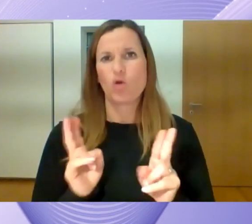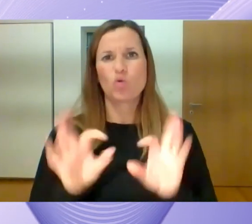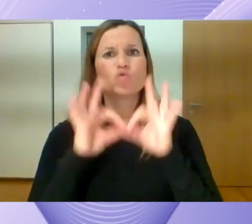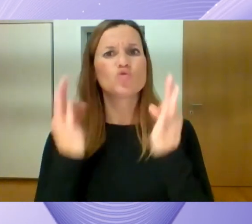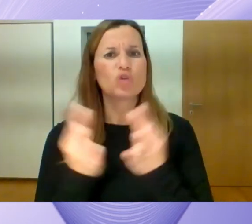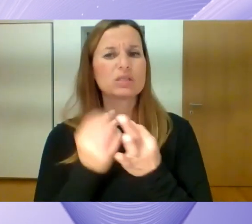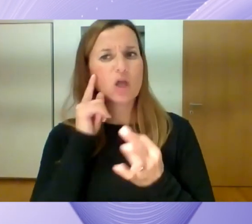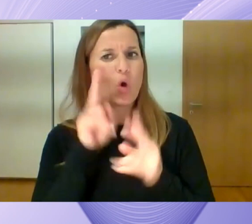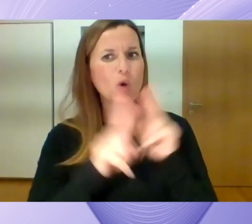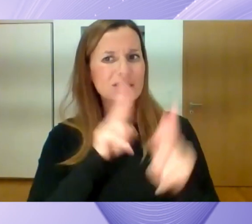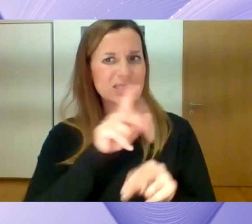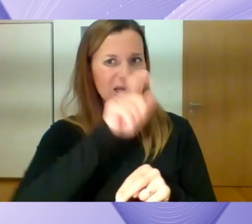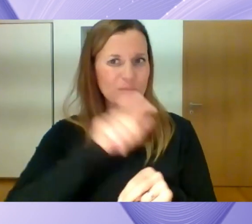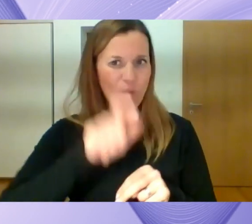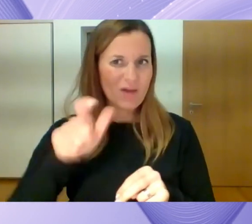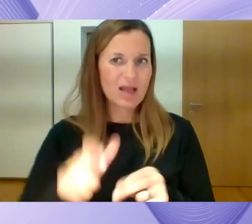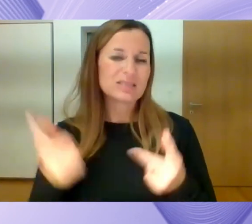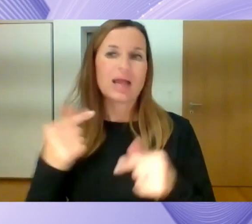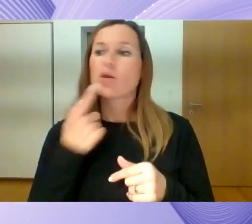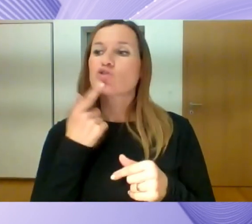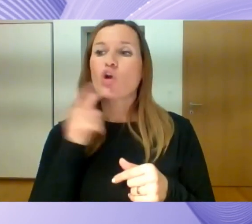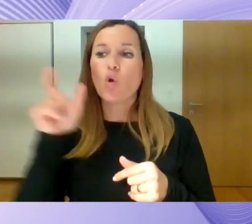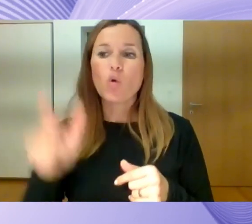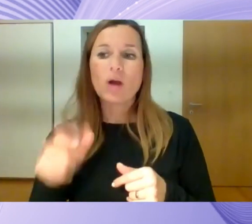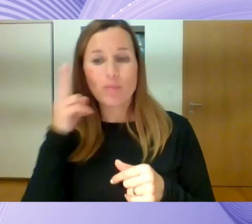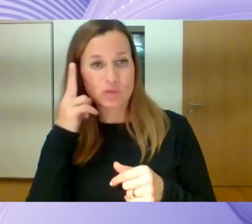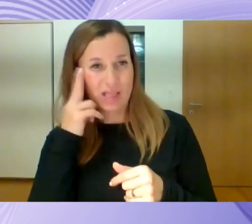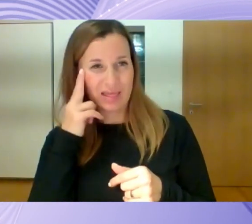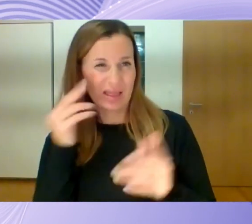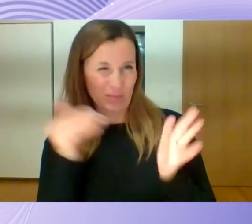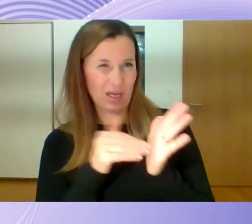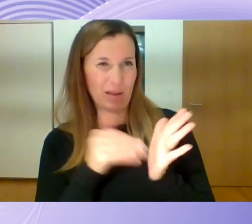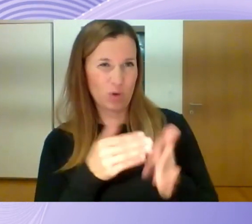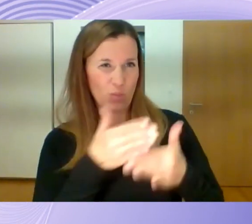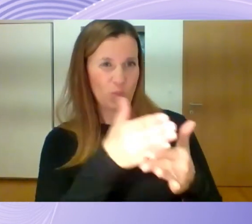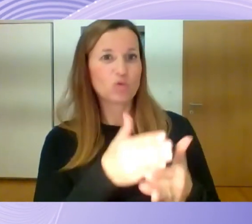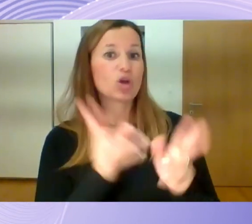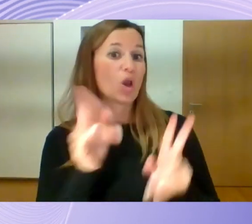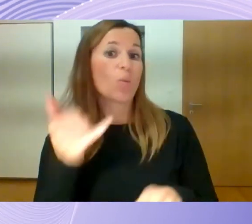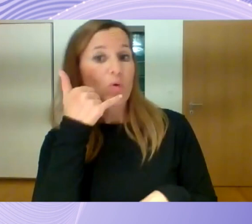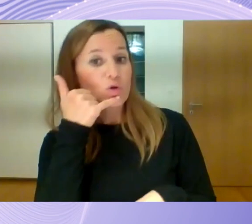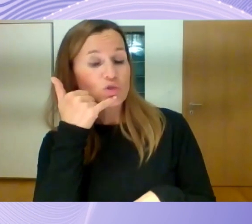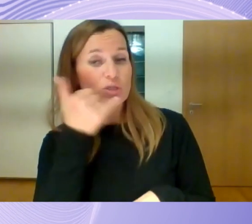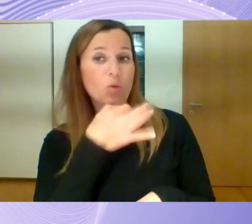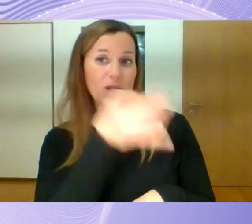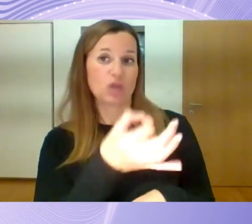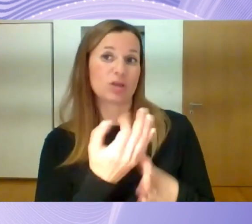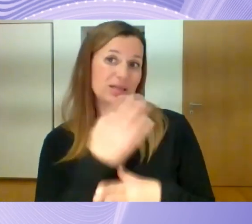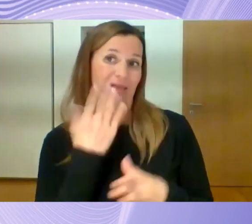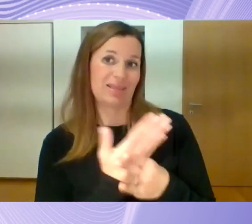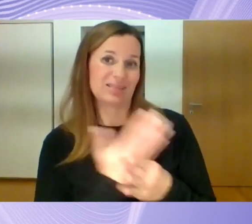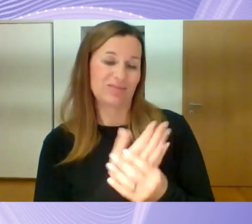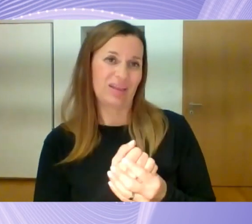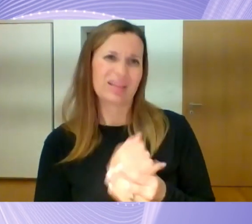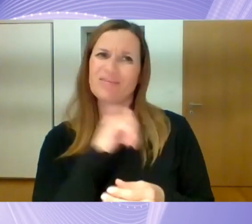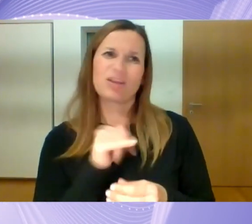če koga poznate, ki bi rabil tako pomoč, pokličete pa vprašate za nasvet, ker je vedno lažje